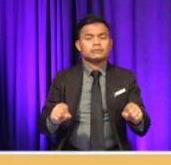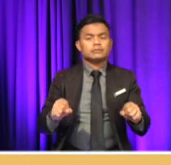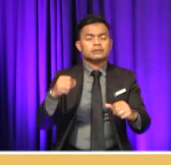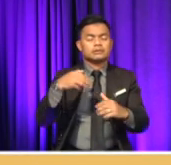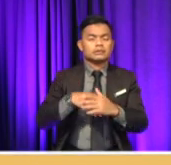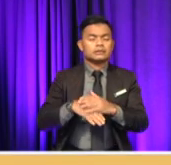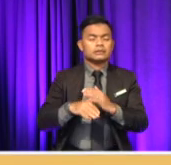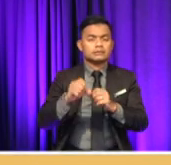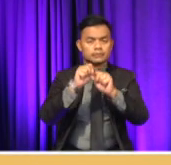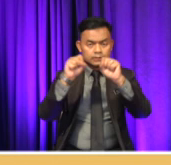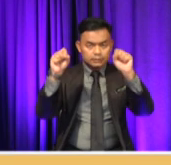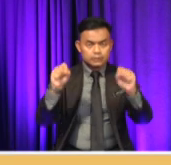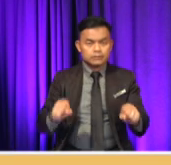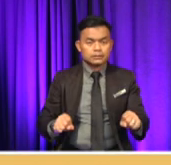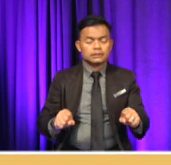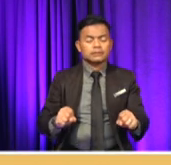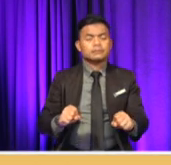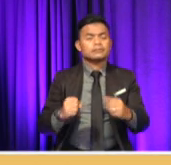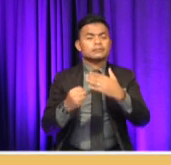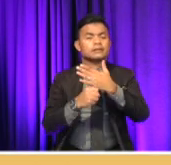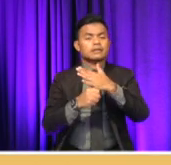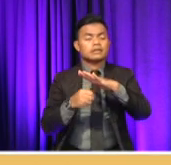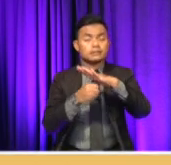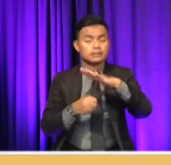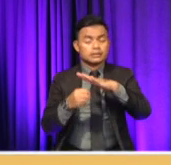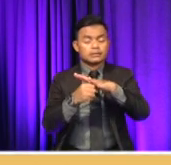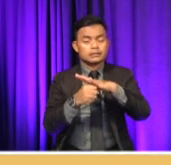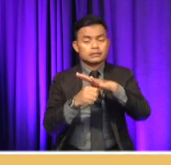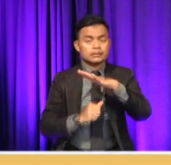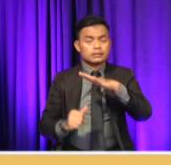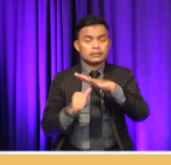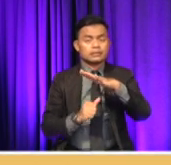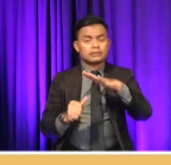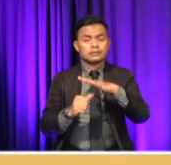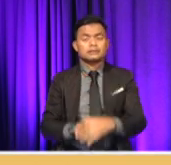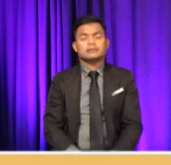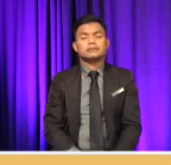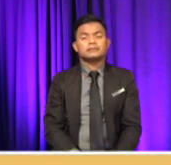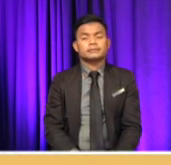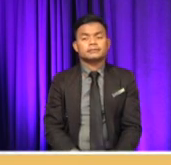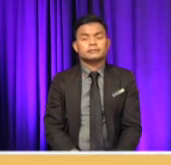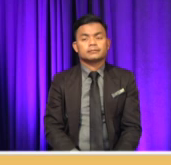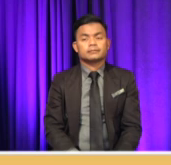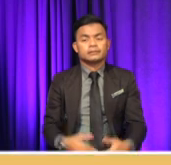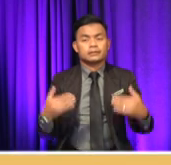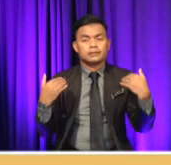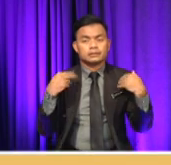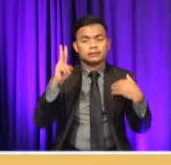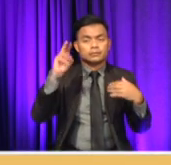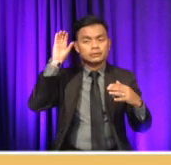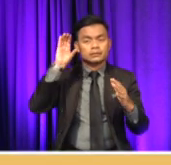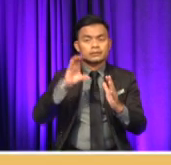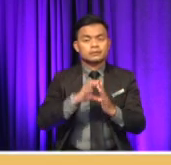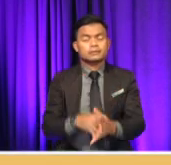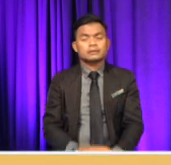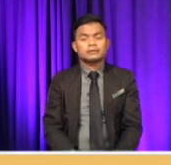asas ke sistem akan digunakan untuk menolak produk Oke dibagi dua gambar Oke ini gambar raja Eh ini